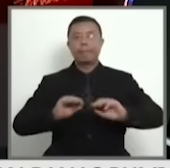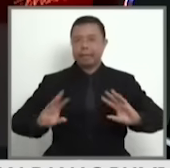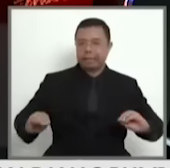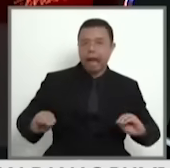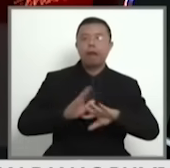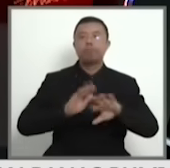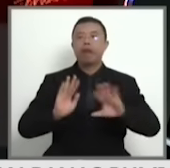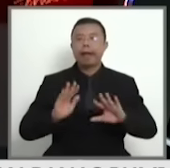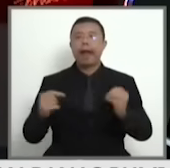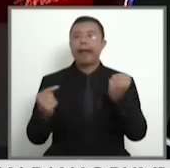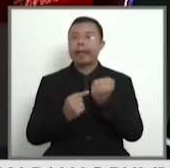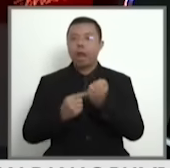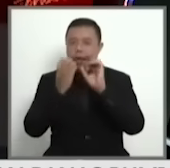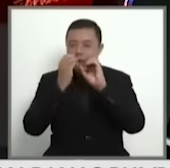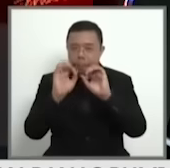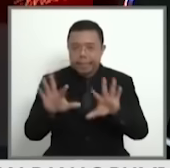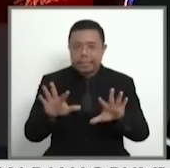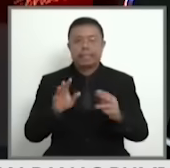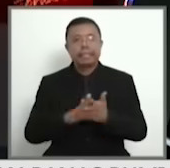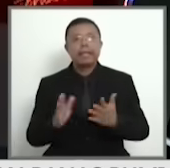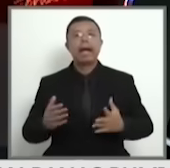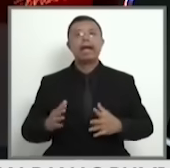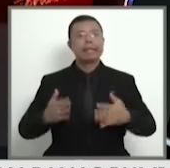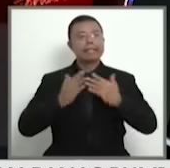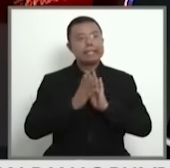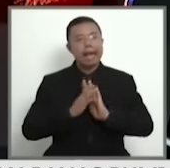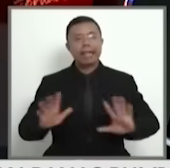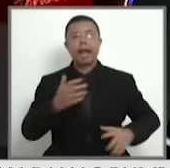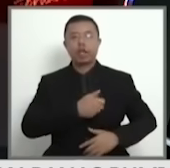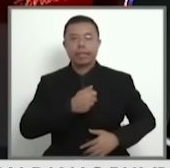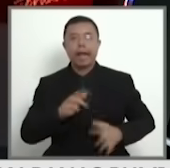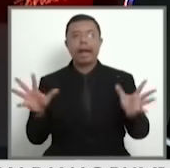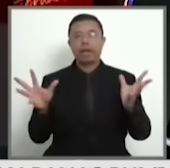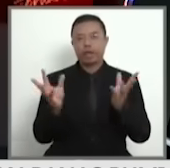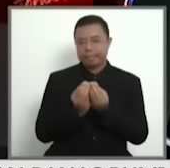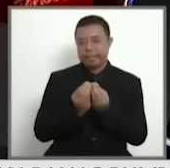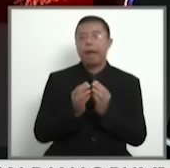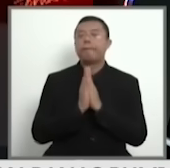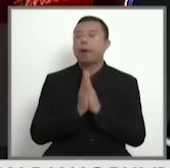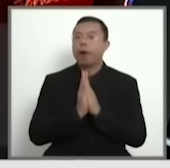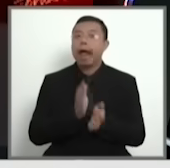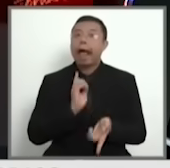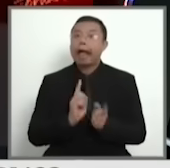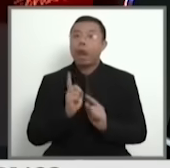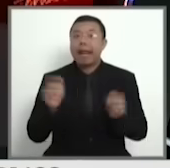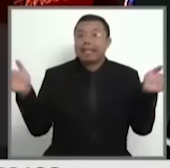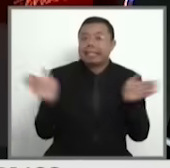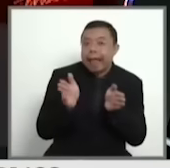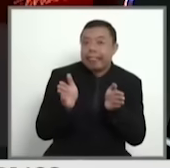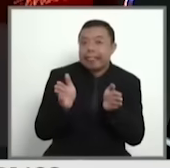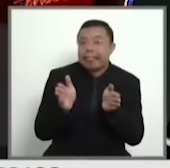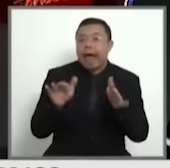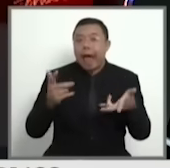kebudayaan teknologi informasi Kesejahteraan Sosial dan inklusi dan kami mohon jika ada singkatan atau